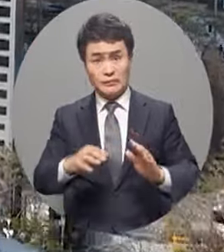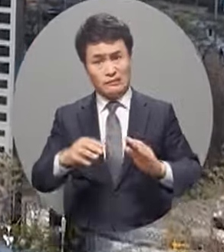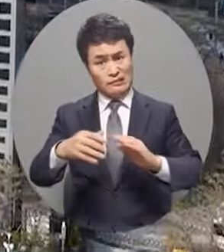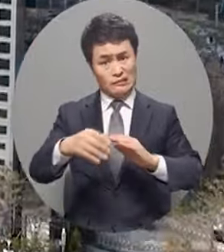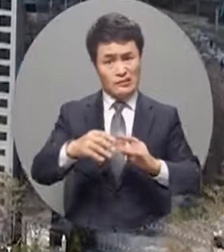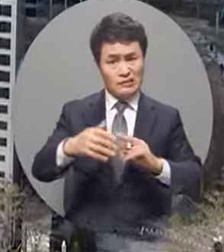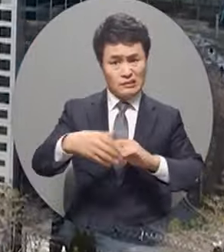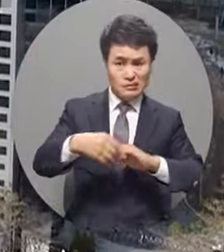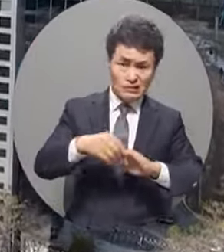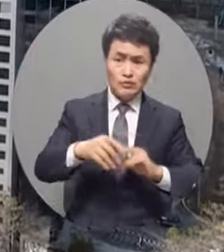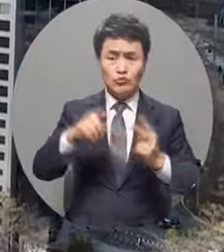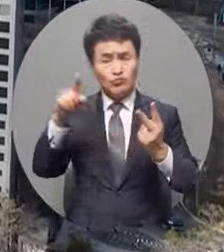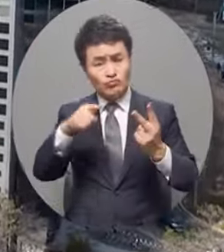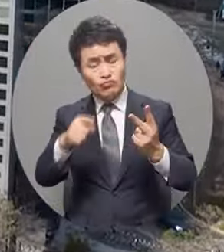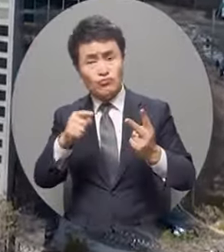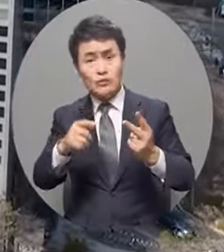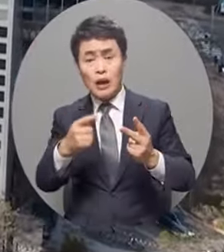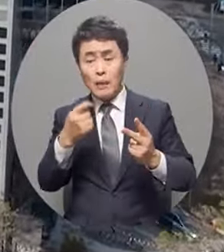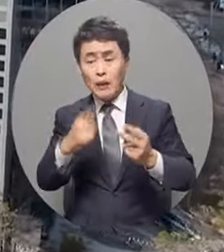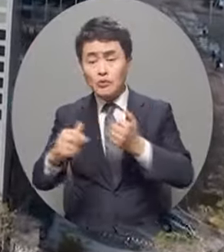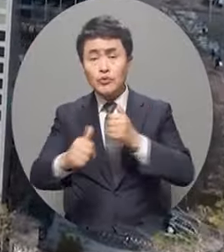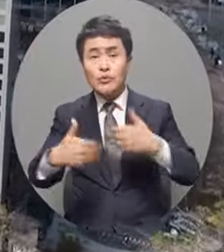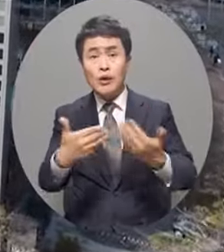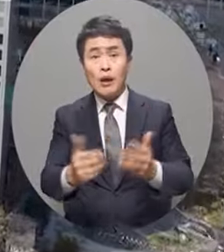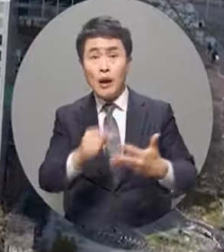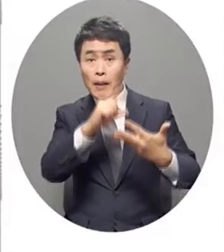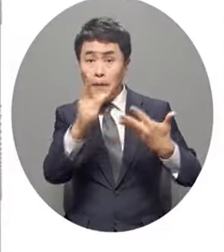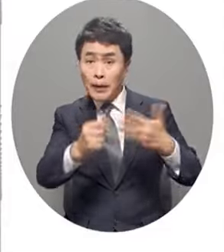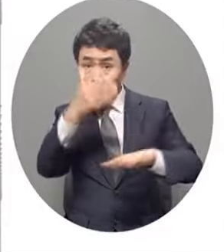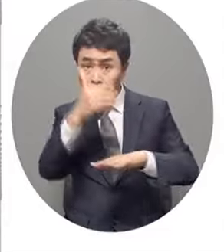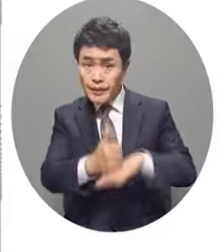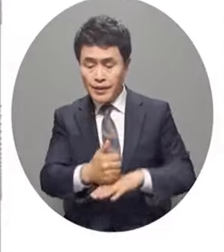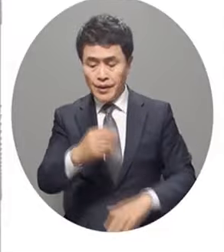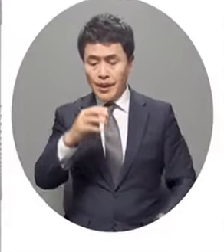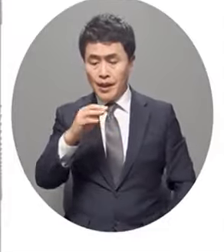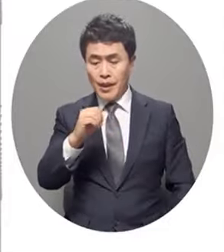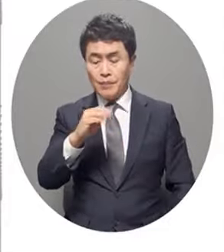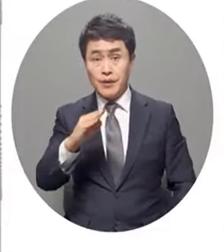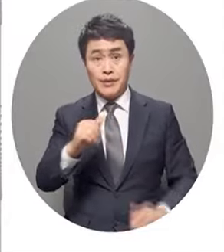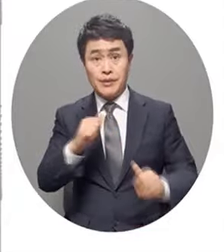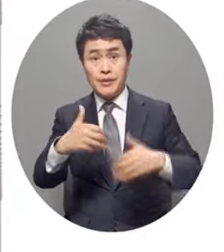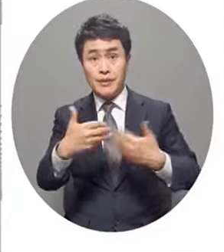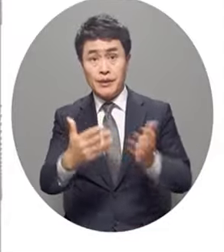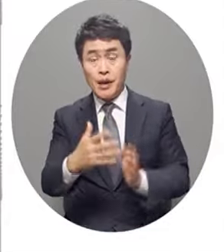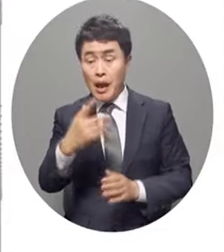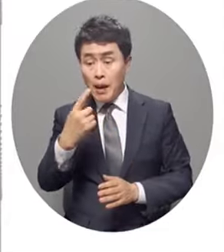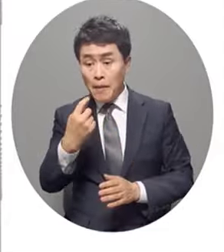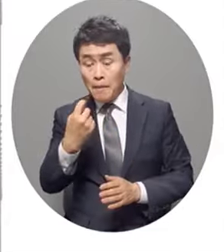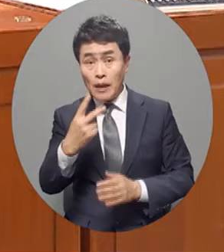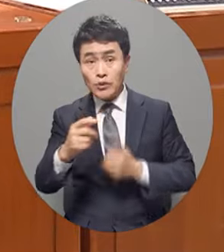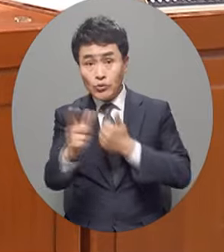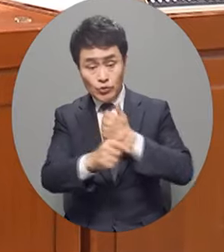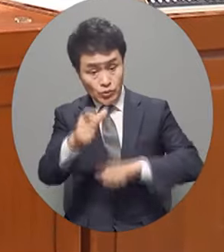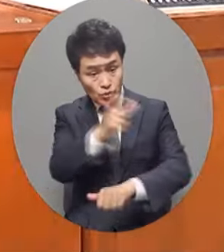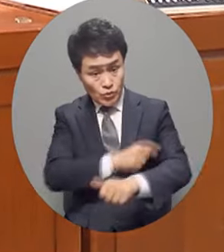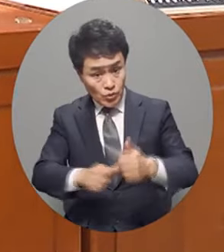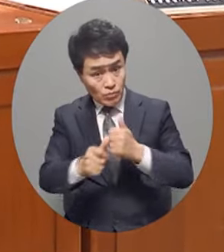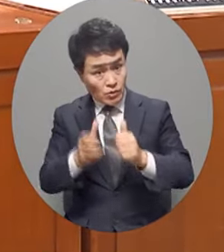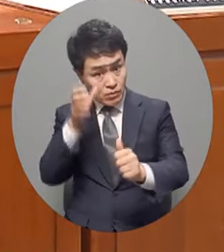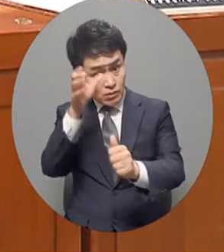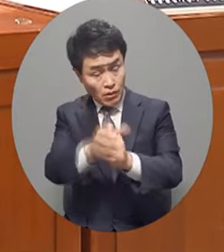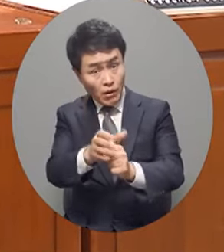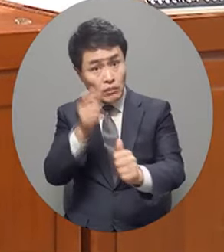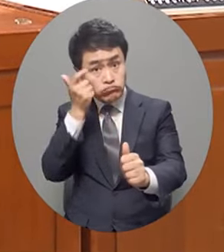격해지고 희가 오는 8월 임기가 끝나는 MBC 대주주 방송문화 진흥회의 이사진을 선임할 묻는